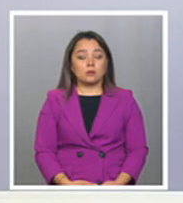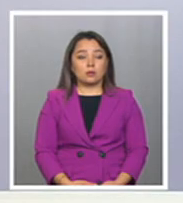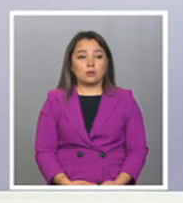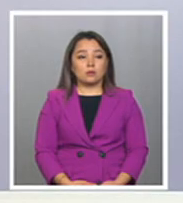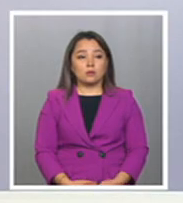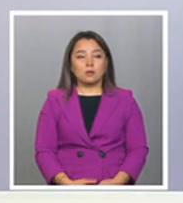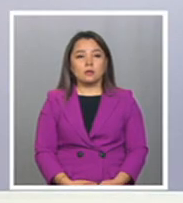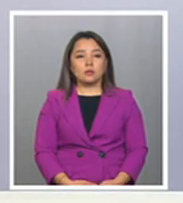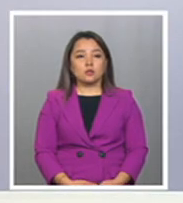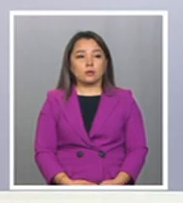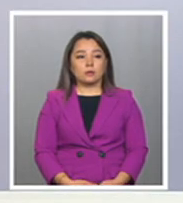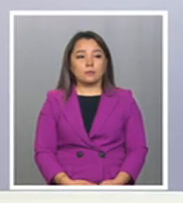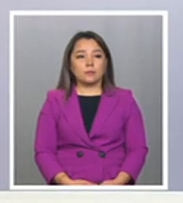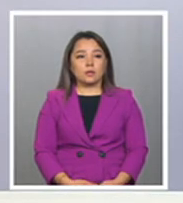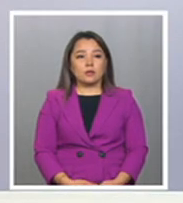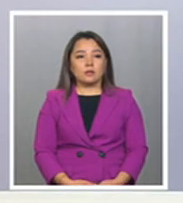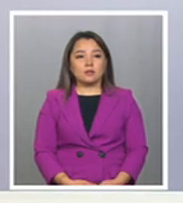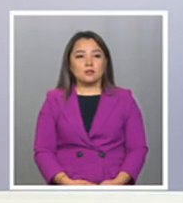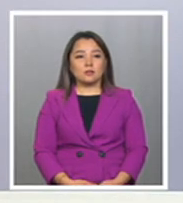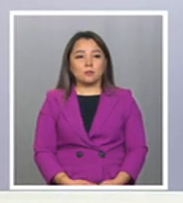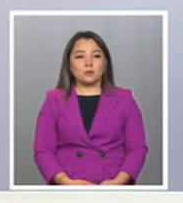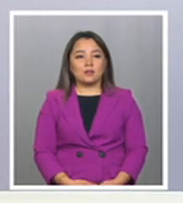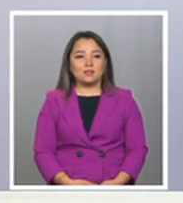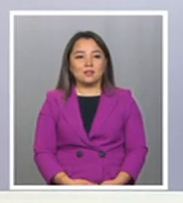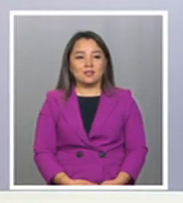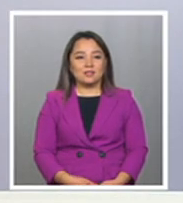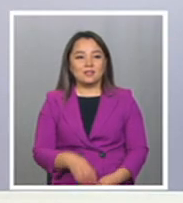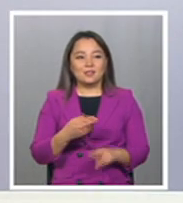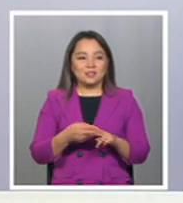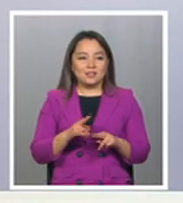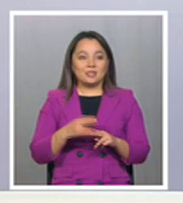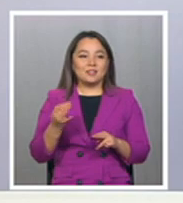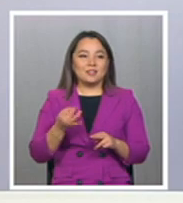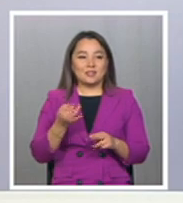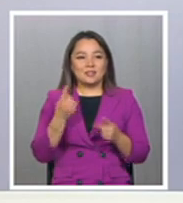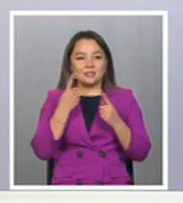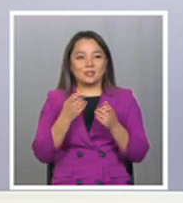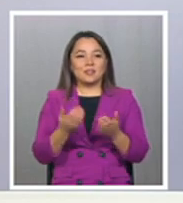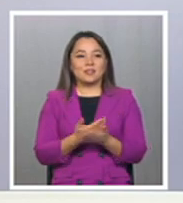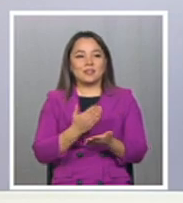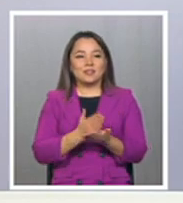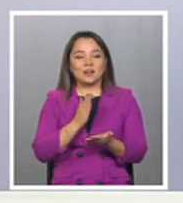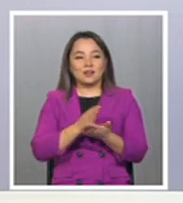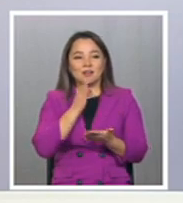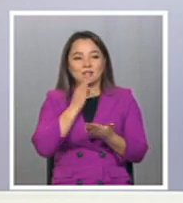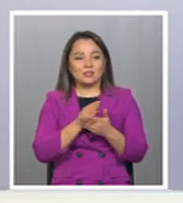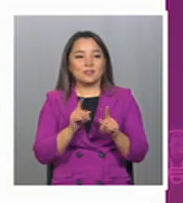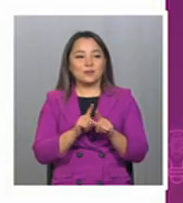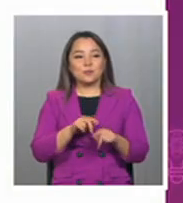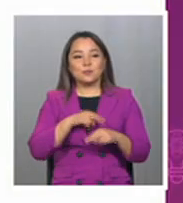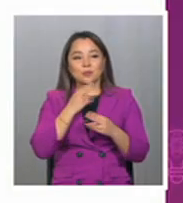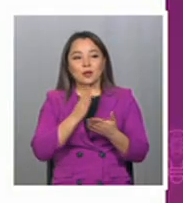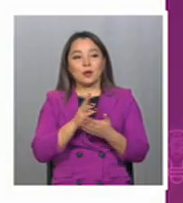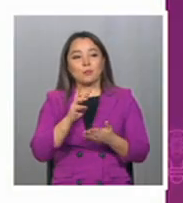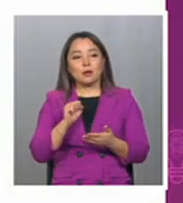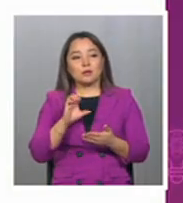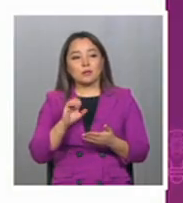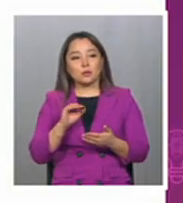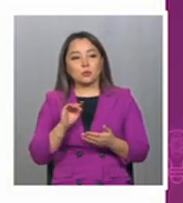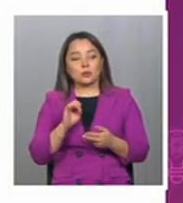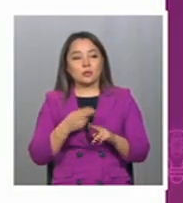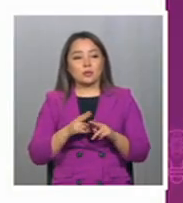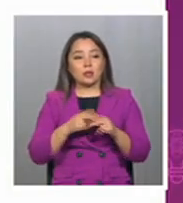Енді балалар, мына бір қызықты ақпаратқа назар аударайық. Массачусетс